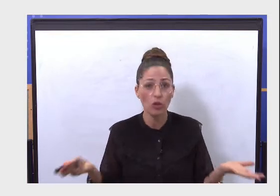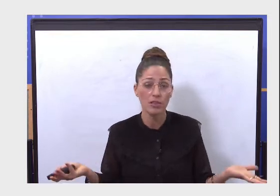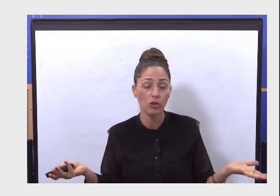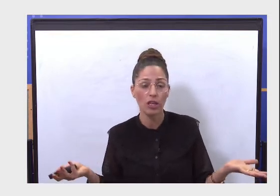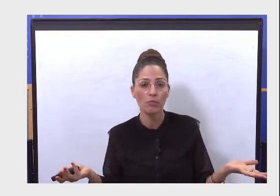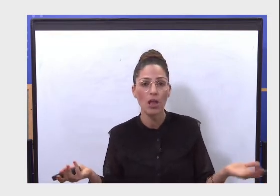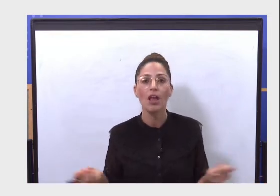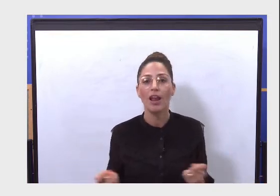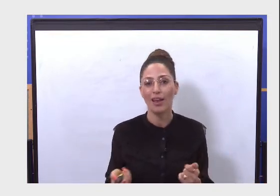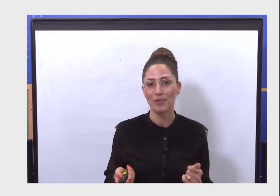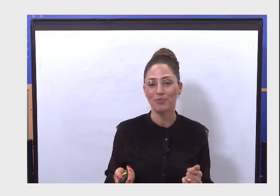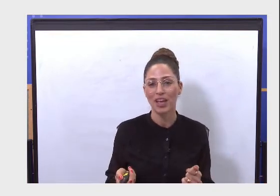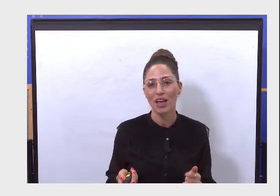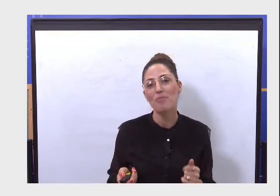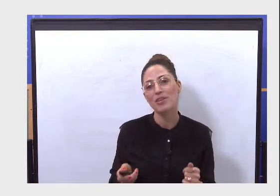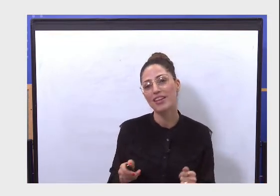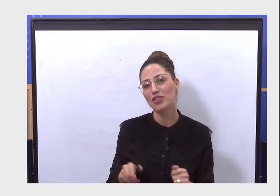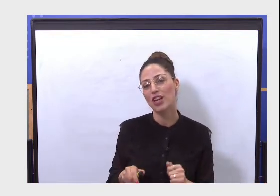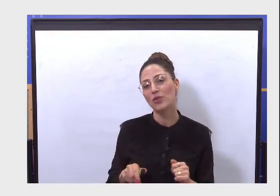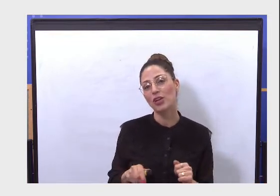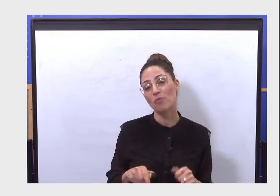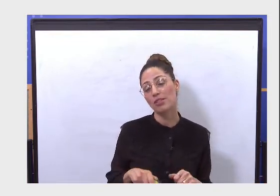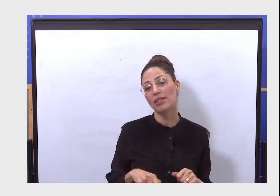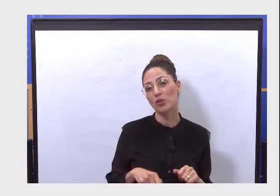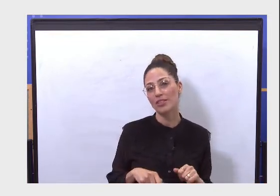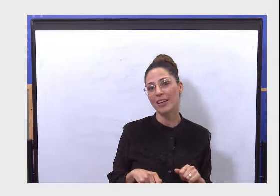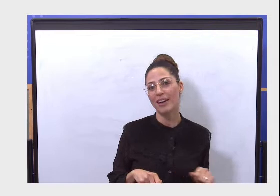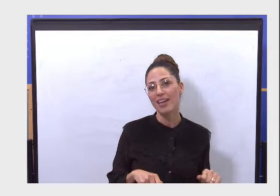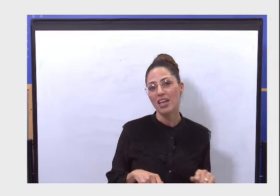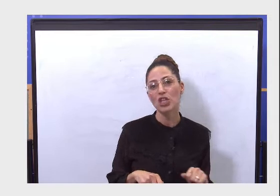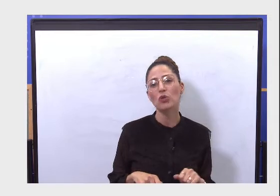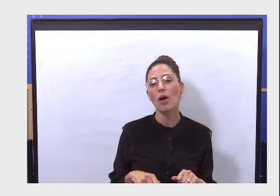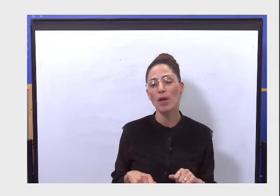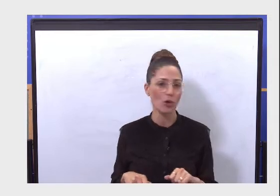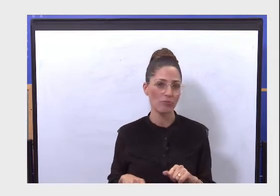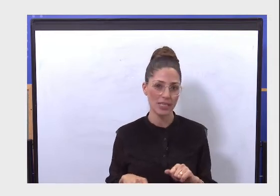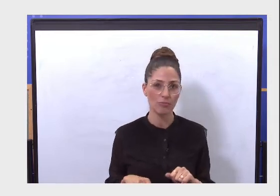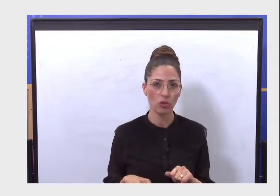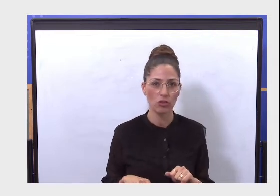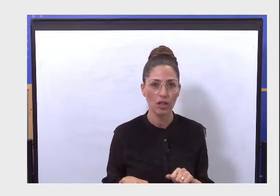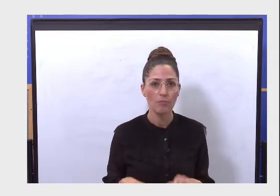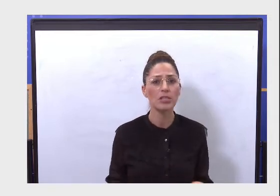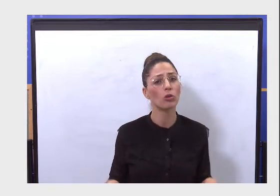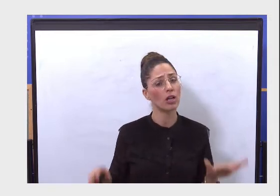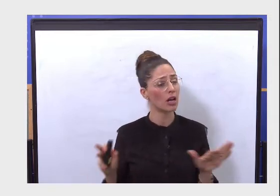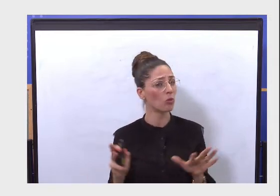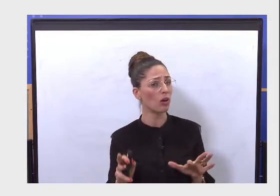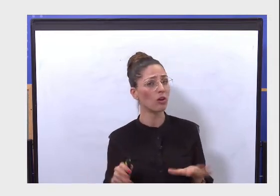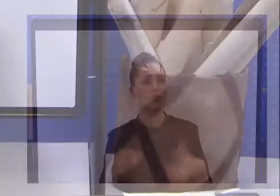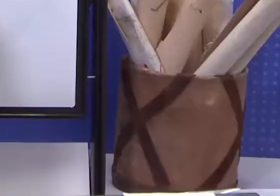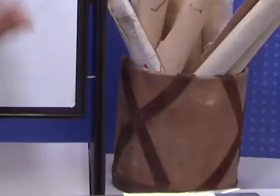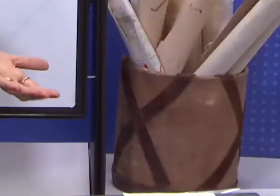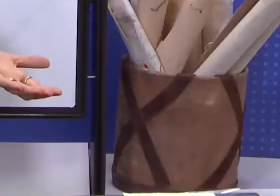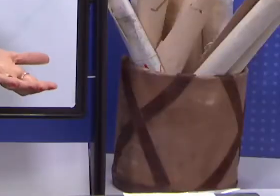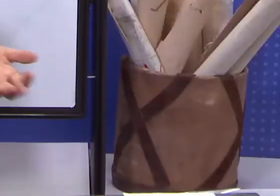אחר, עפרונות צבעוניים. למה? במצגת שלנו היום, בסרטון סליחה, יש לנו הרבה מאוד משימות. משימות חלקן